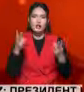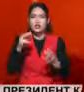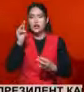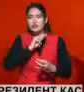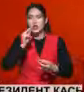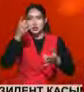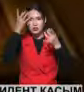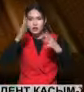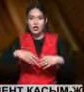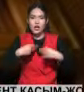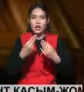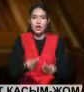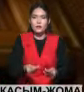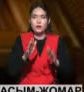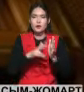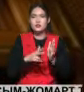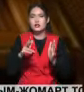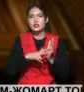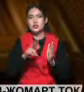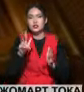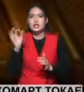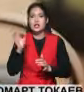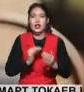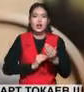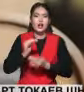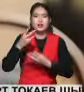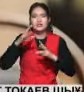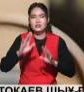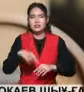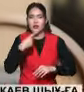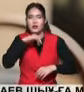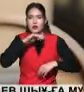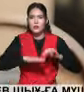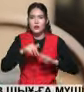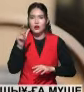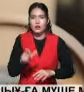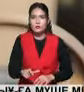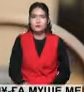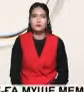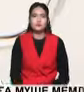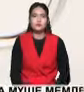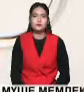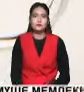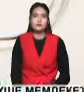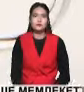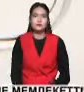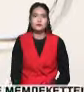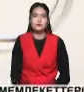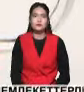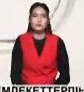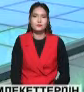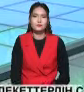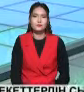болу үшін 82-83 градустан асырмаған дұрыс дейді мамандар. Айдана Қайрат, Бағлан Жанғозин, Астана Таймс.